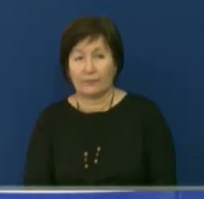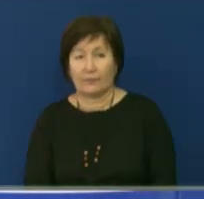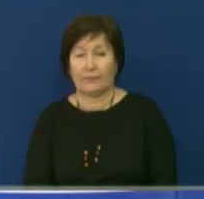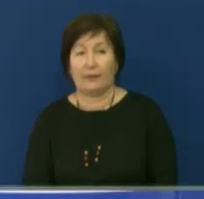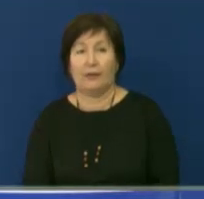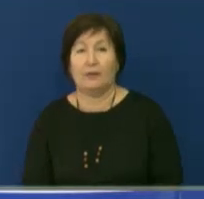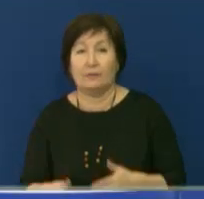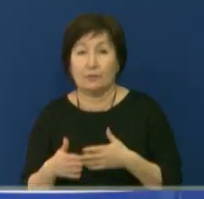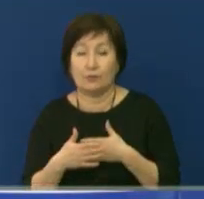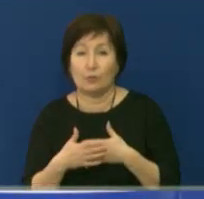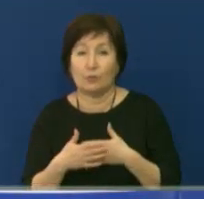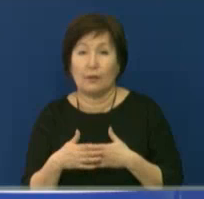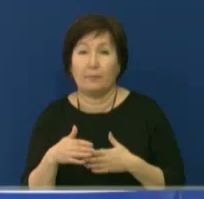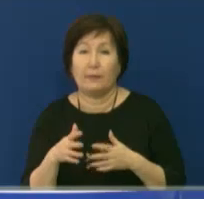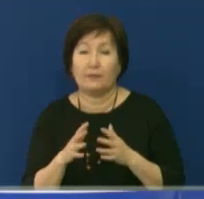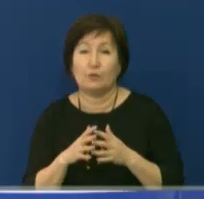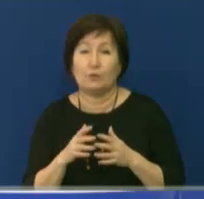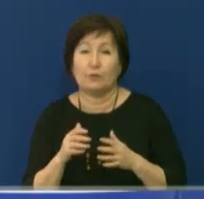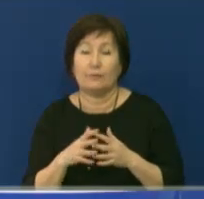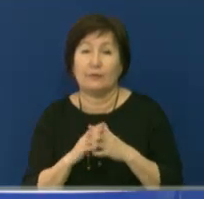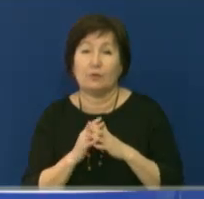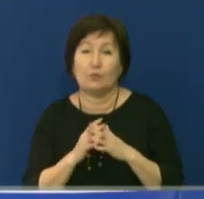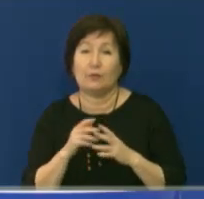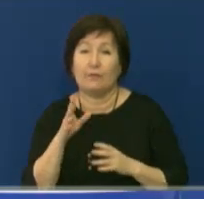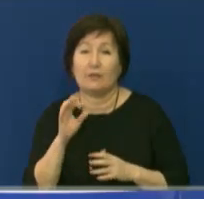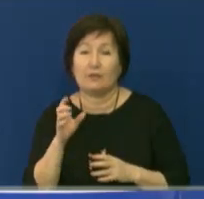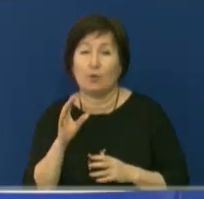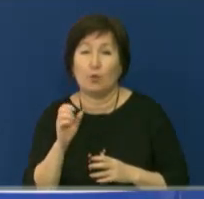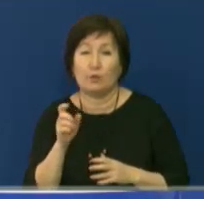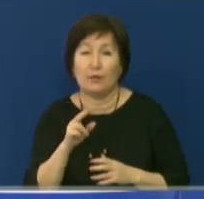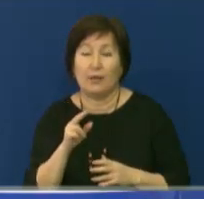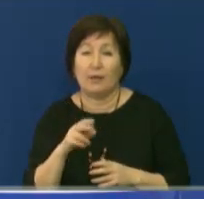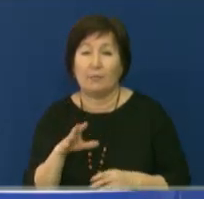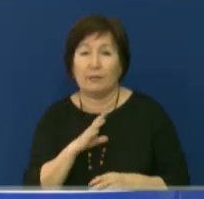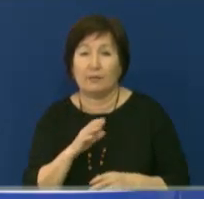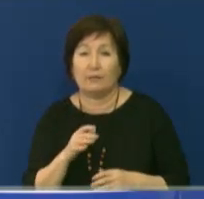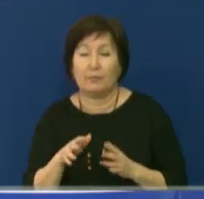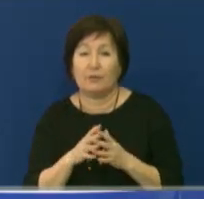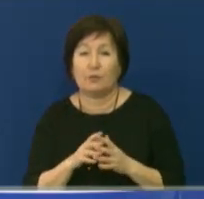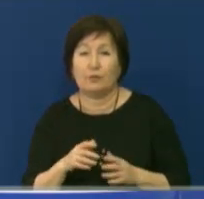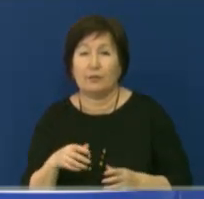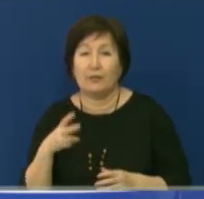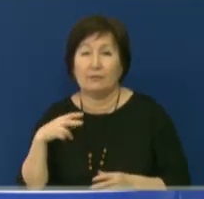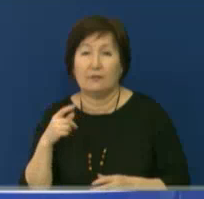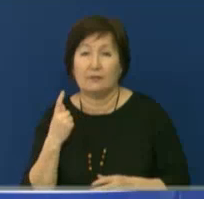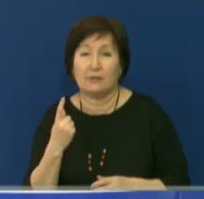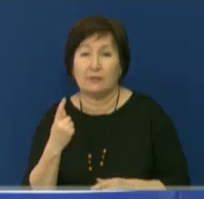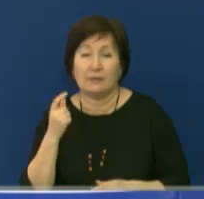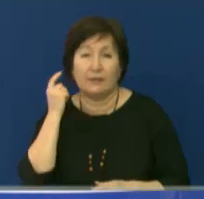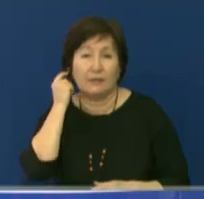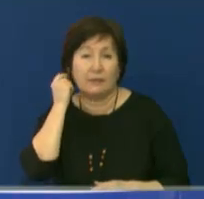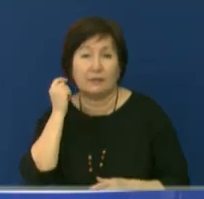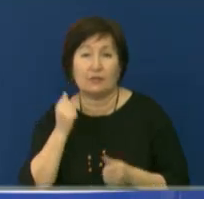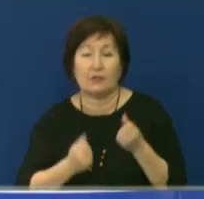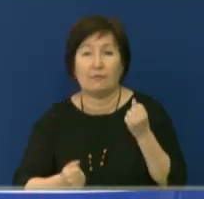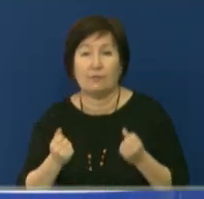Жуырда Восход кентінен Азерке ауылы бағытындағы тас жолда Volkswagen көлігінің 21 жастағы жүргізушісі 2012 жылы туған